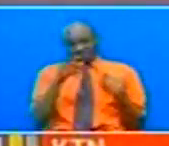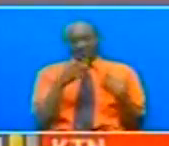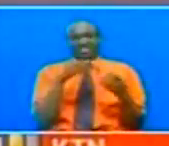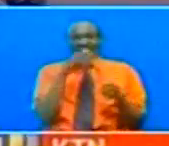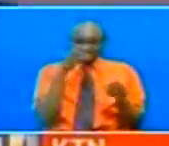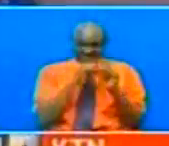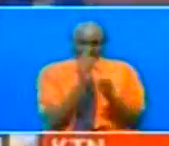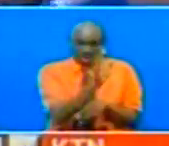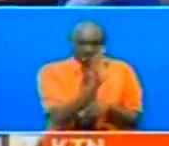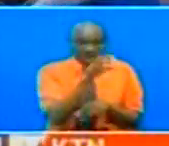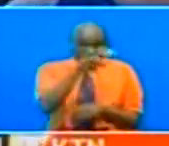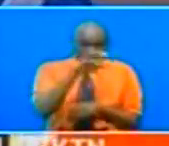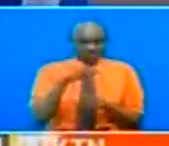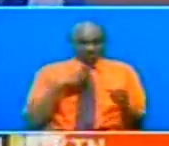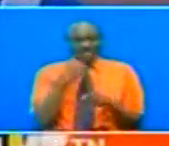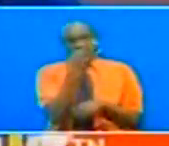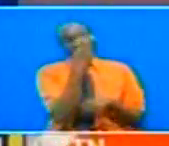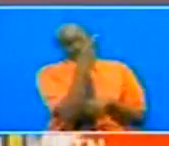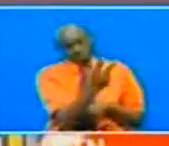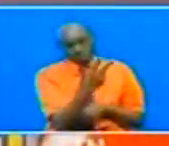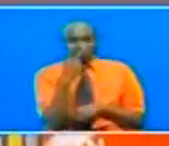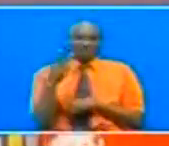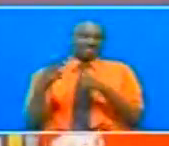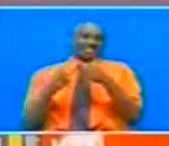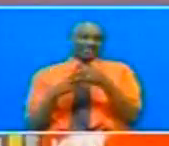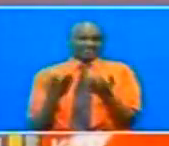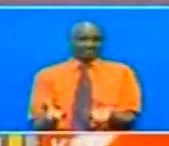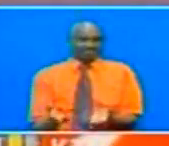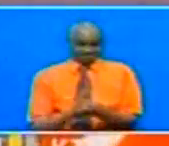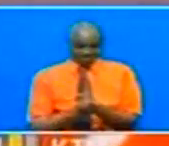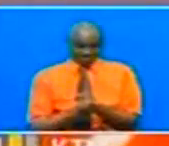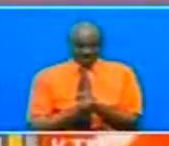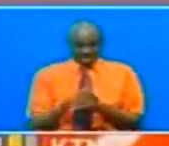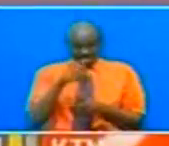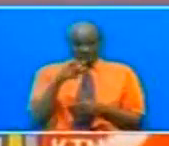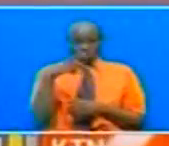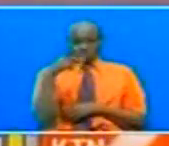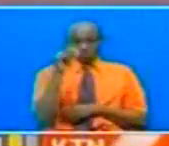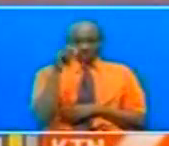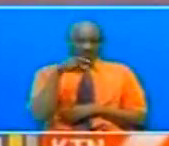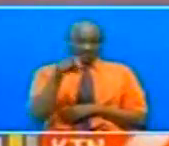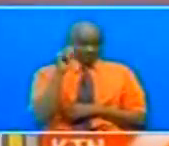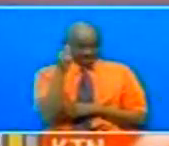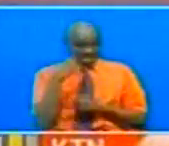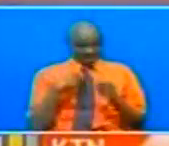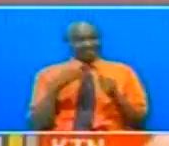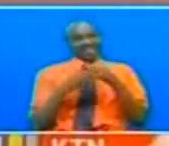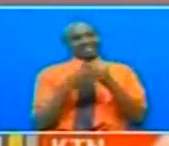timu yake ushindi wa alama 32 kwa 27. Andrew Ndena wa Kusa alifungia timu yake mabao